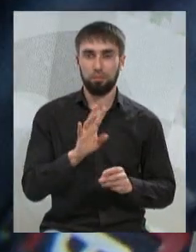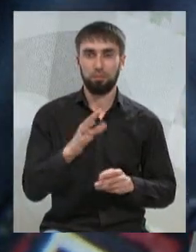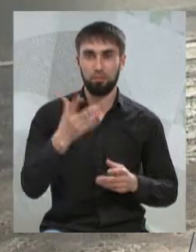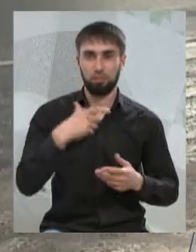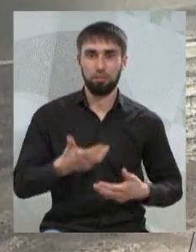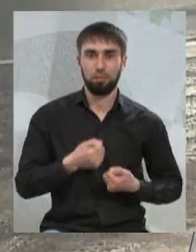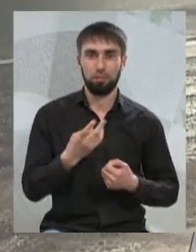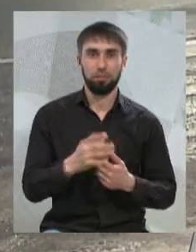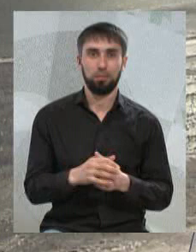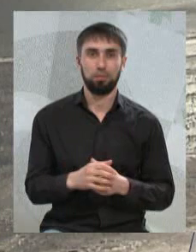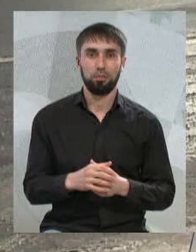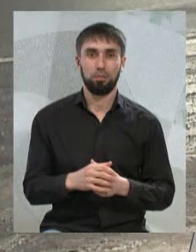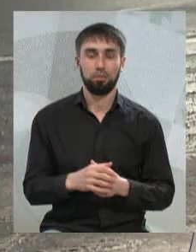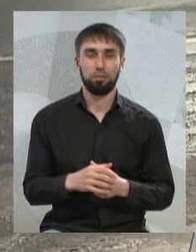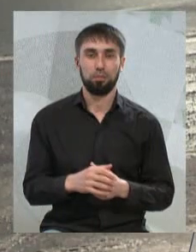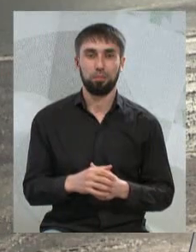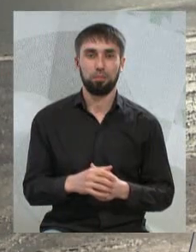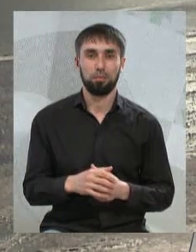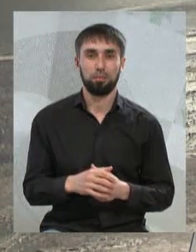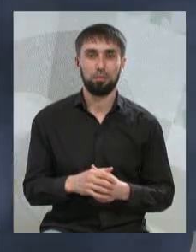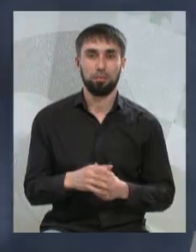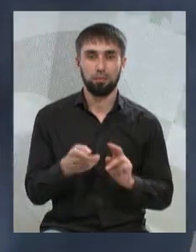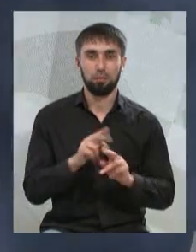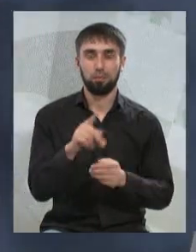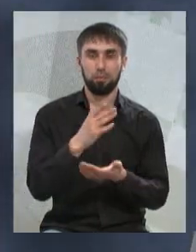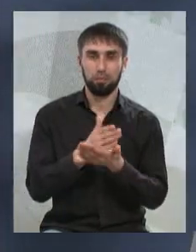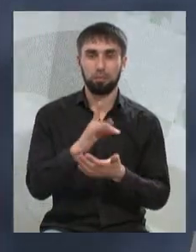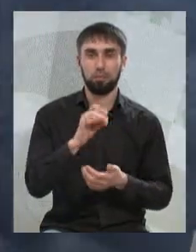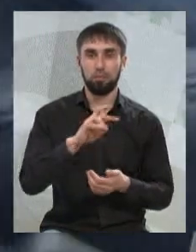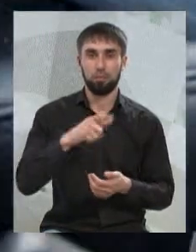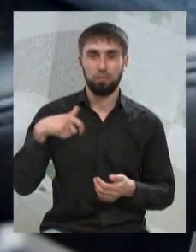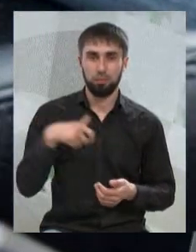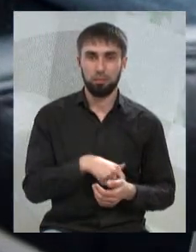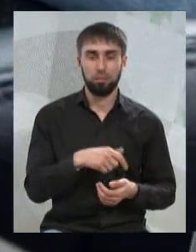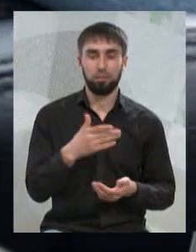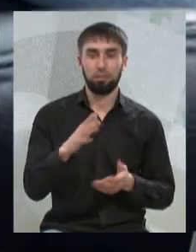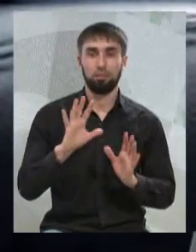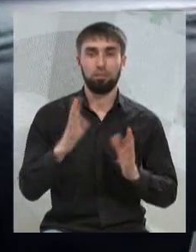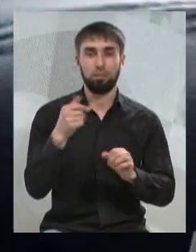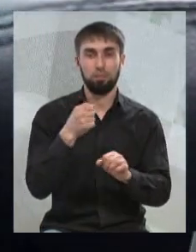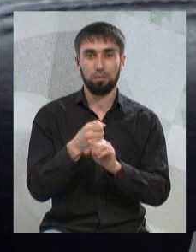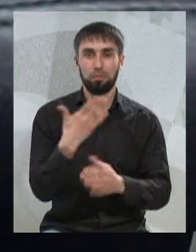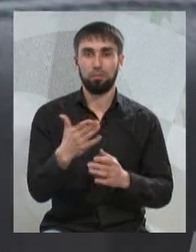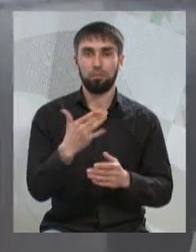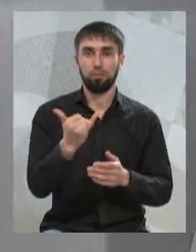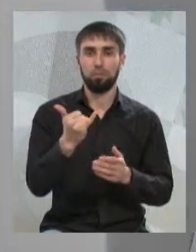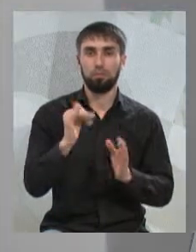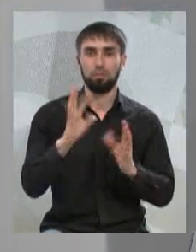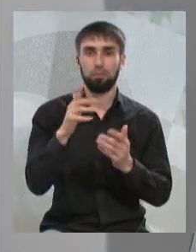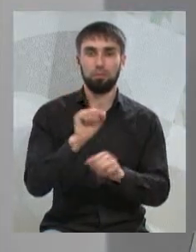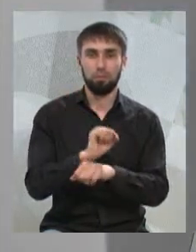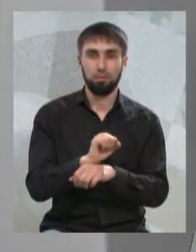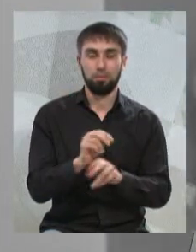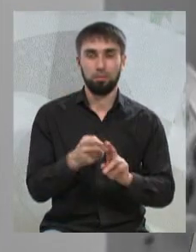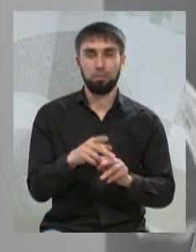категорию входит и специальный ремень, предназначенный для удержания пассажира в автомобиле на месте в случае аварии или внезапной остановки. И что